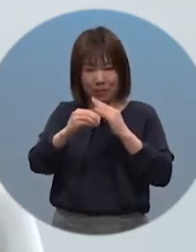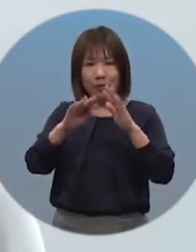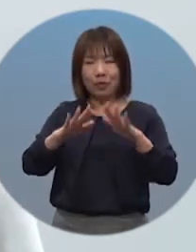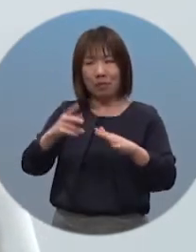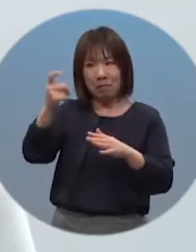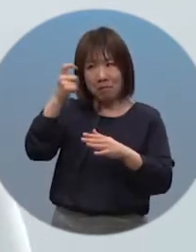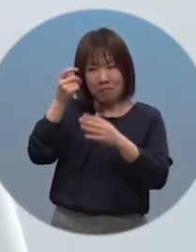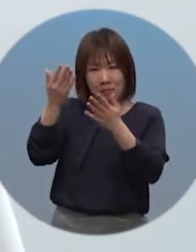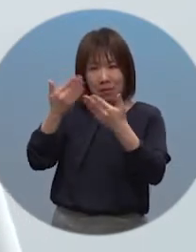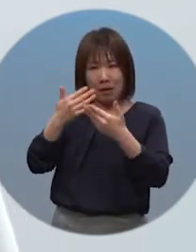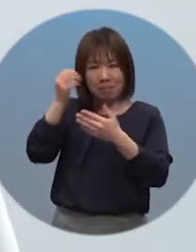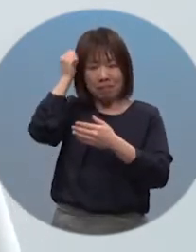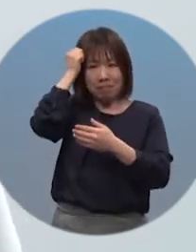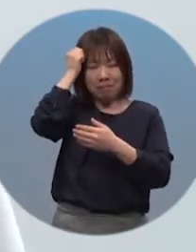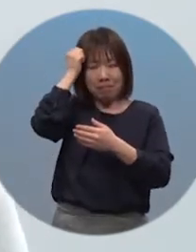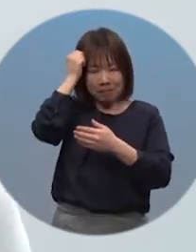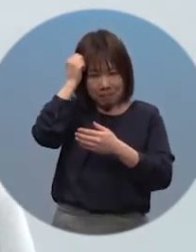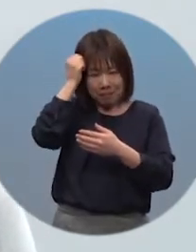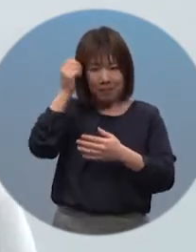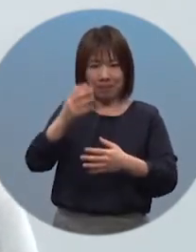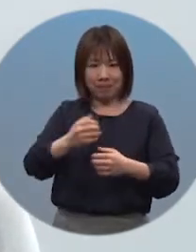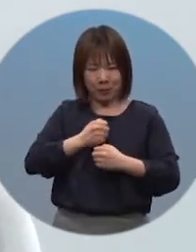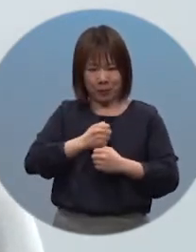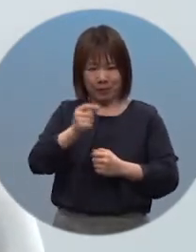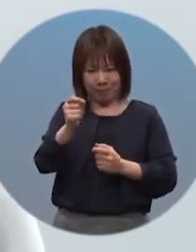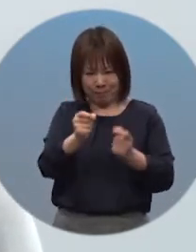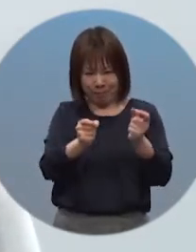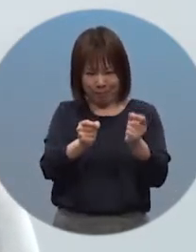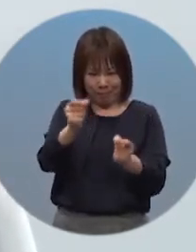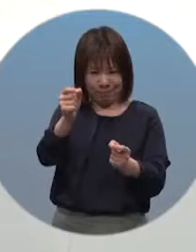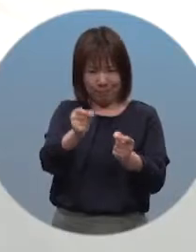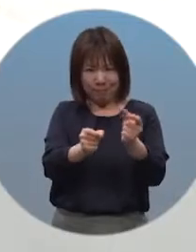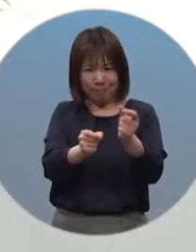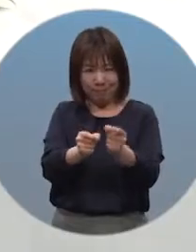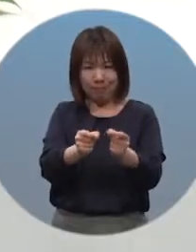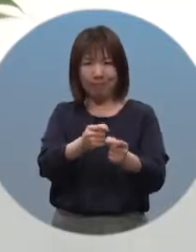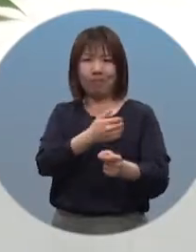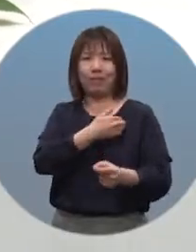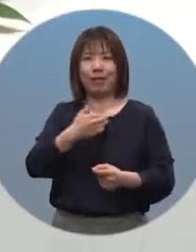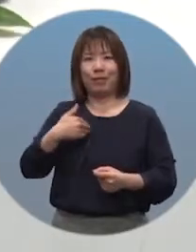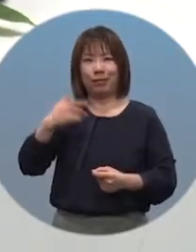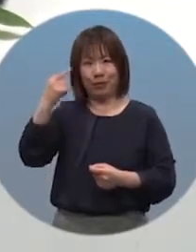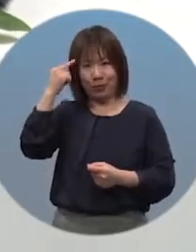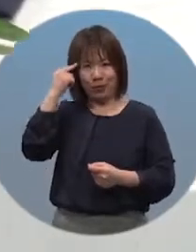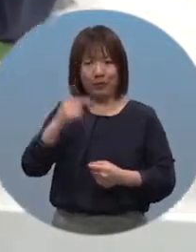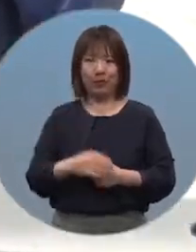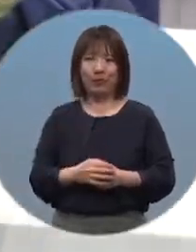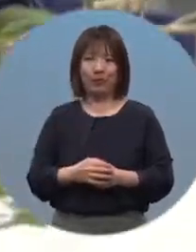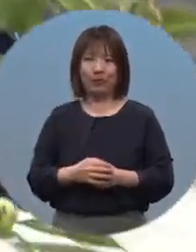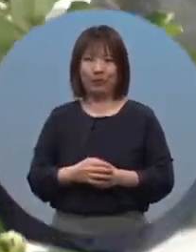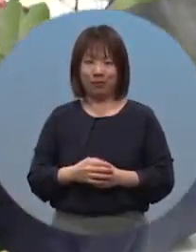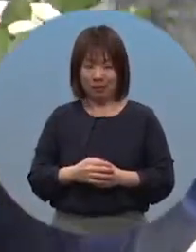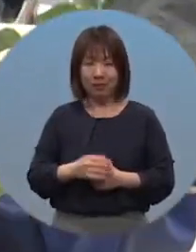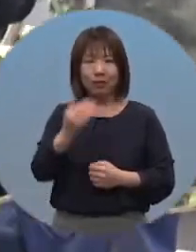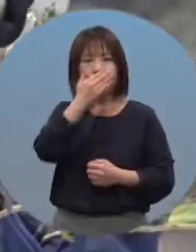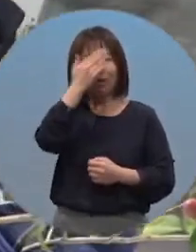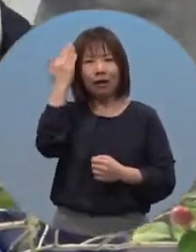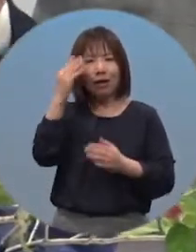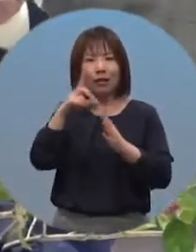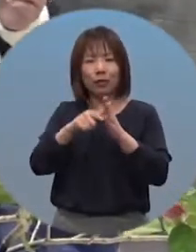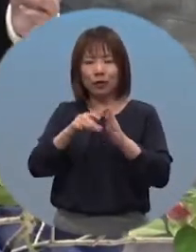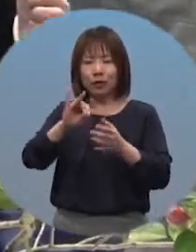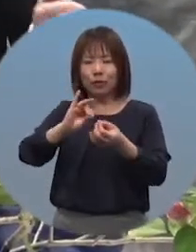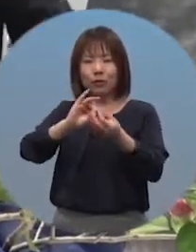に気をつけながらやっていきたいとおもいます若いころはすば木の花っていうのはすごく